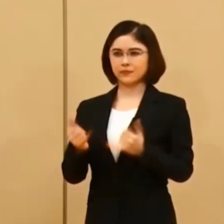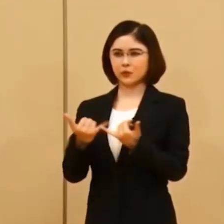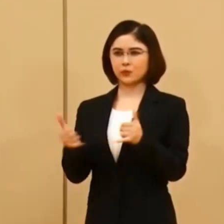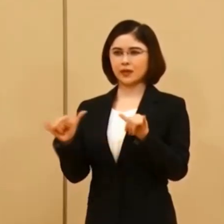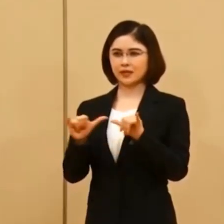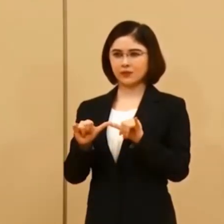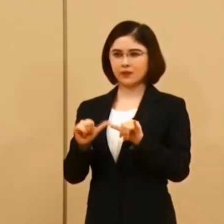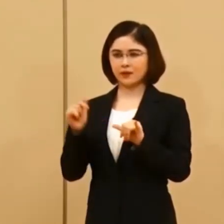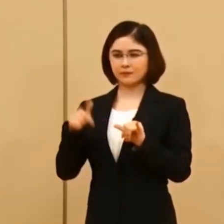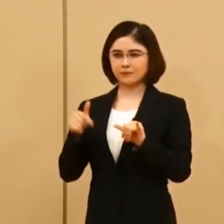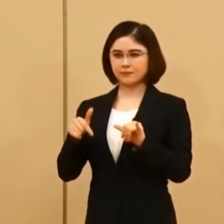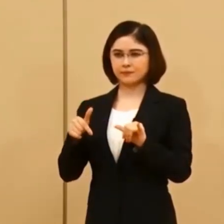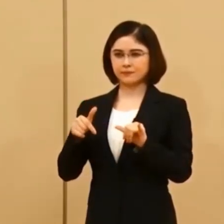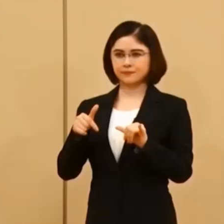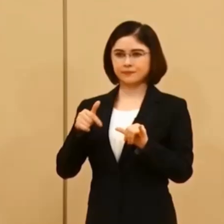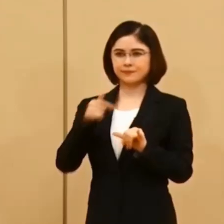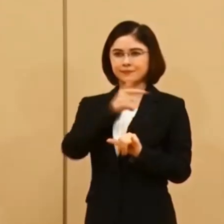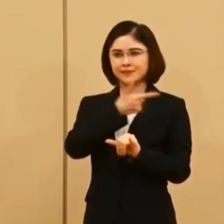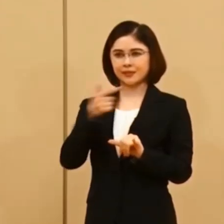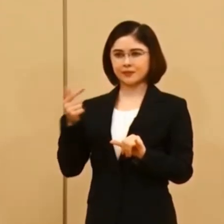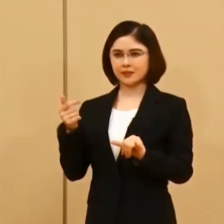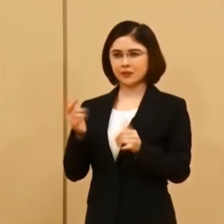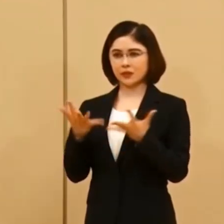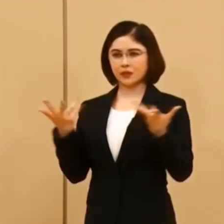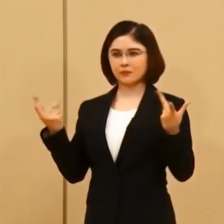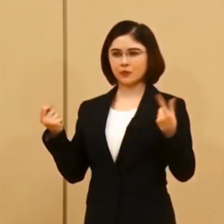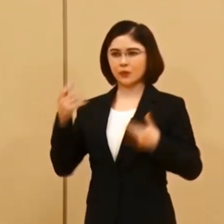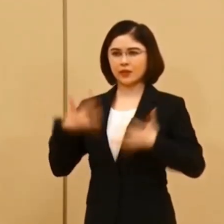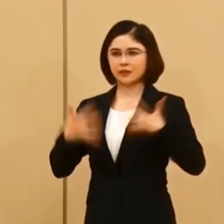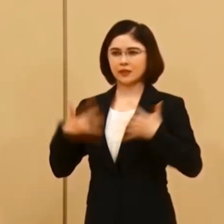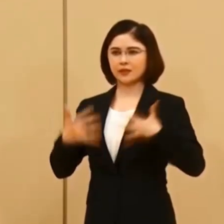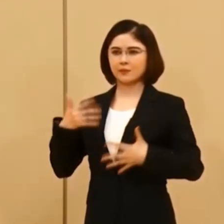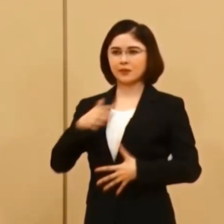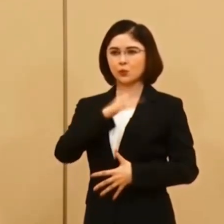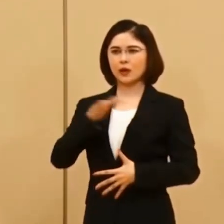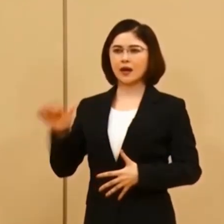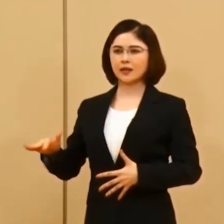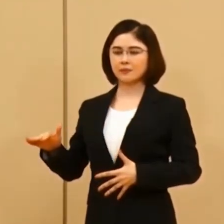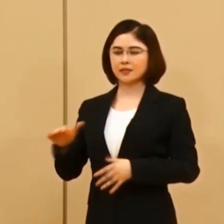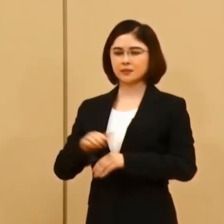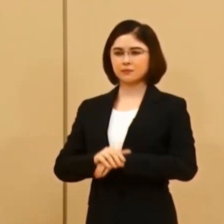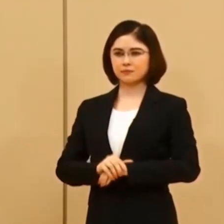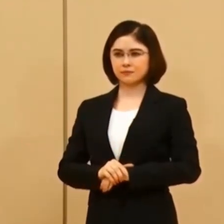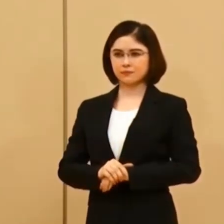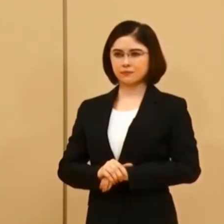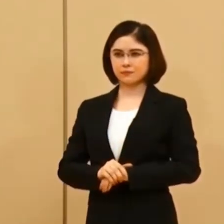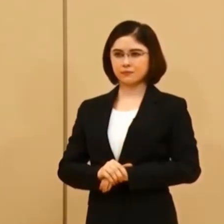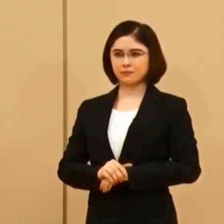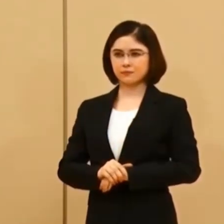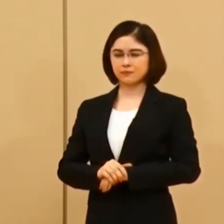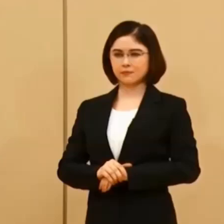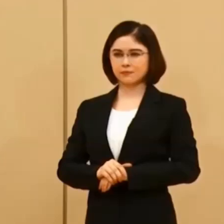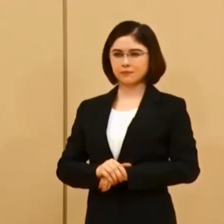世の中には沢山のエンターテインメントがあります